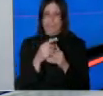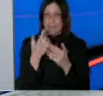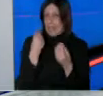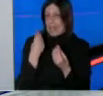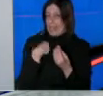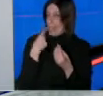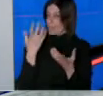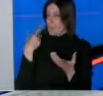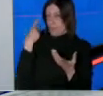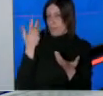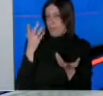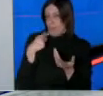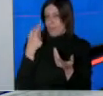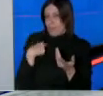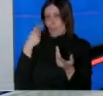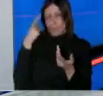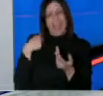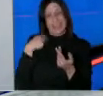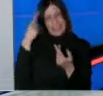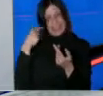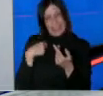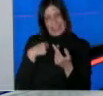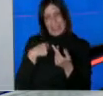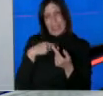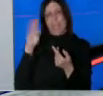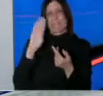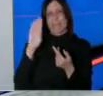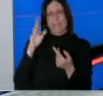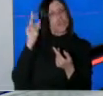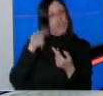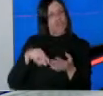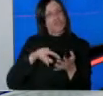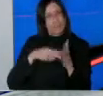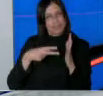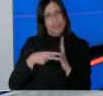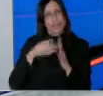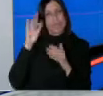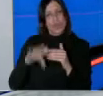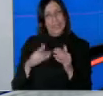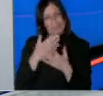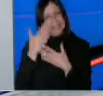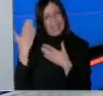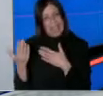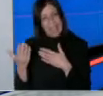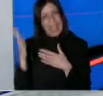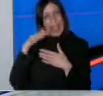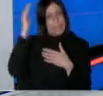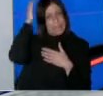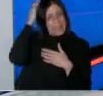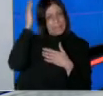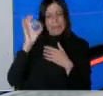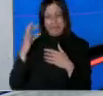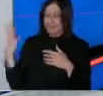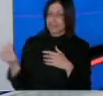אני חושב, למה אתה אומר מה אני חושב? לא, אני אומר שנתניהו יש לו אסטרטגיה מנוגדת. מצד אחד, כמו שאמרנו על בנט, ללכת לו על כל